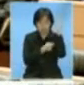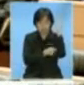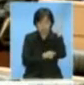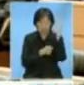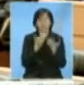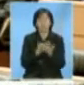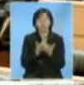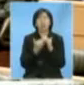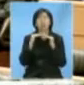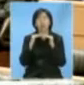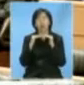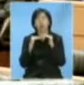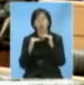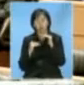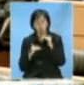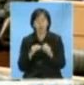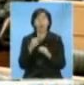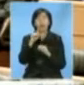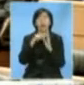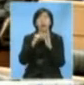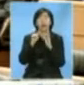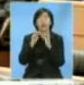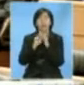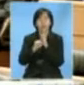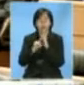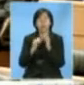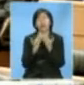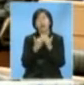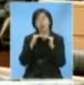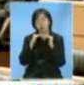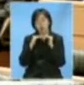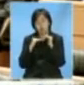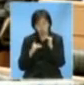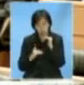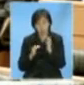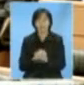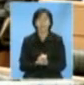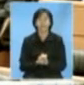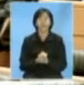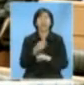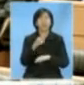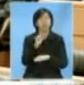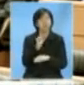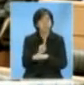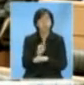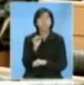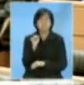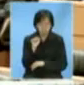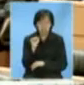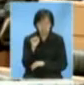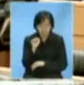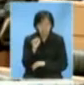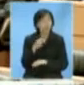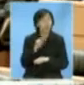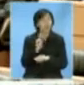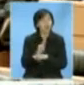ยางพาราราคาลดลงปาล์มน้ำมันราคาลดลงท่านประธานพยักหน้าผมรู้ว่าท่านประ